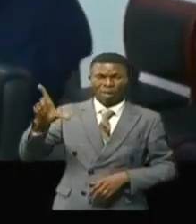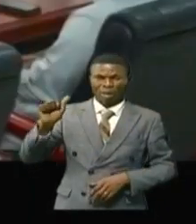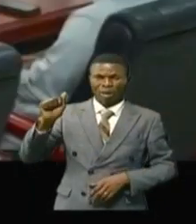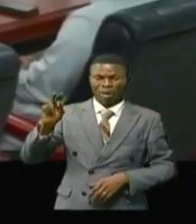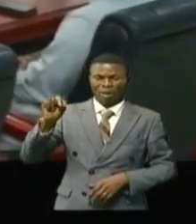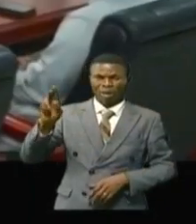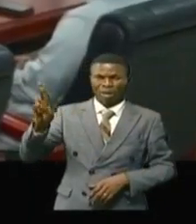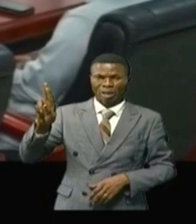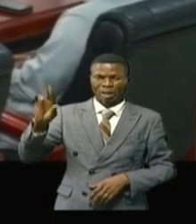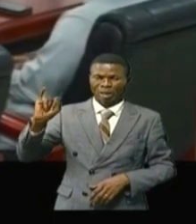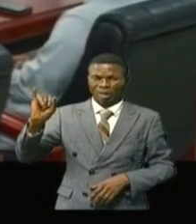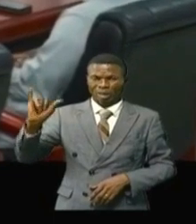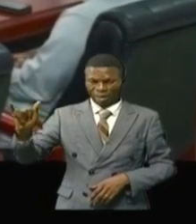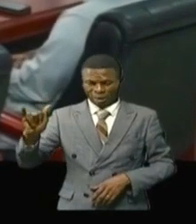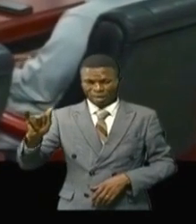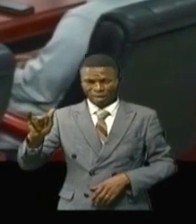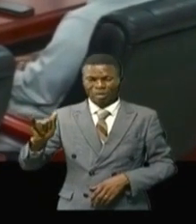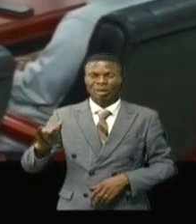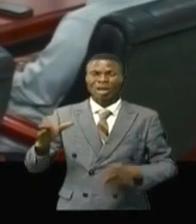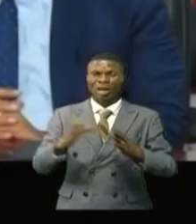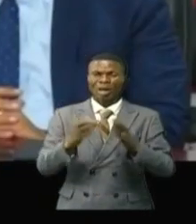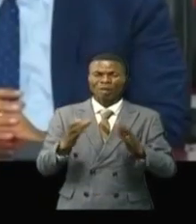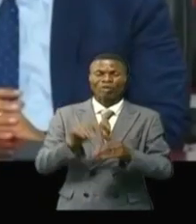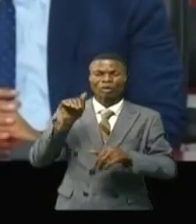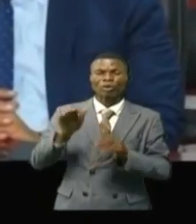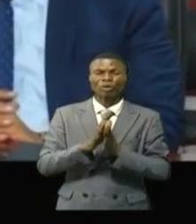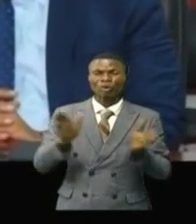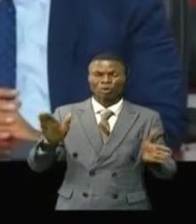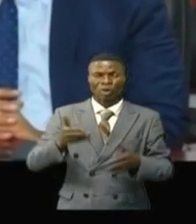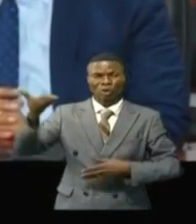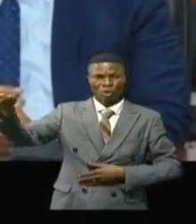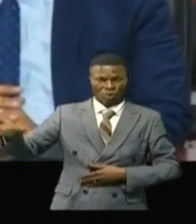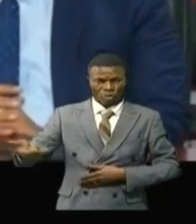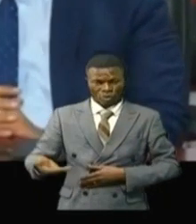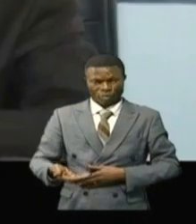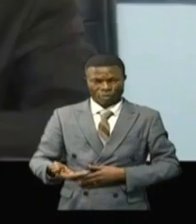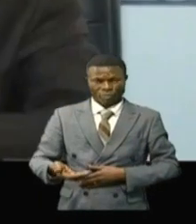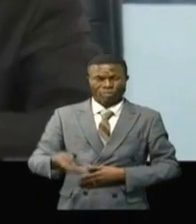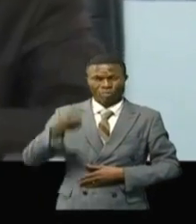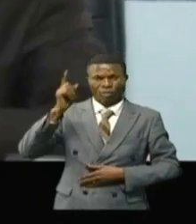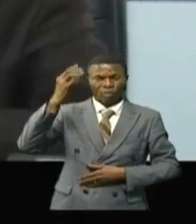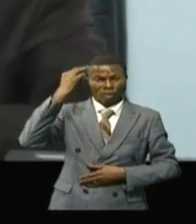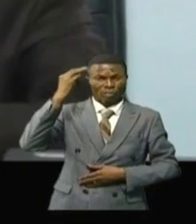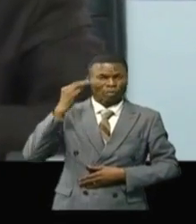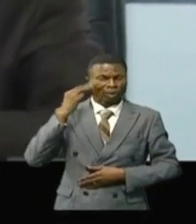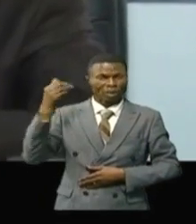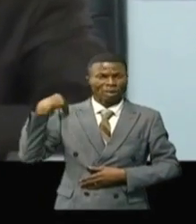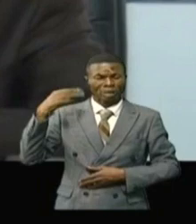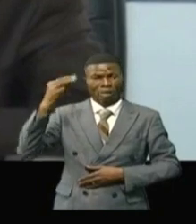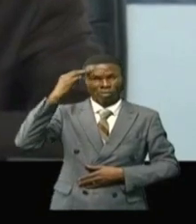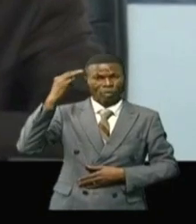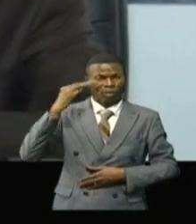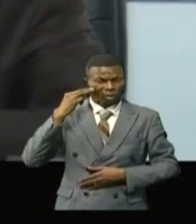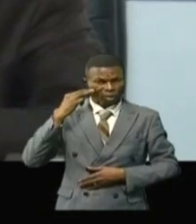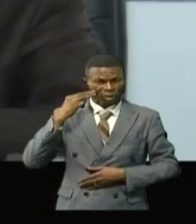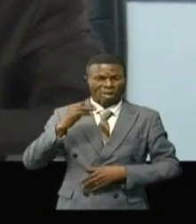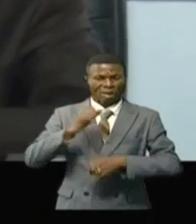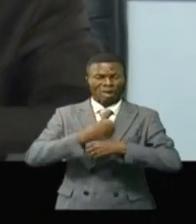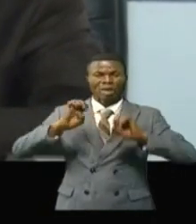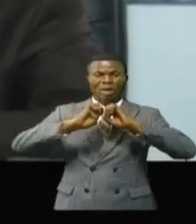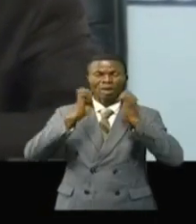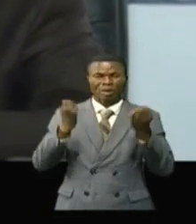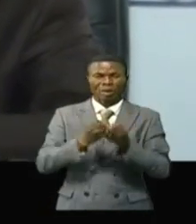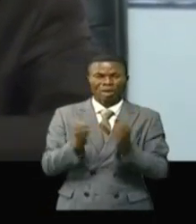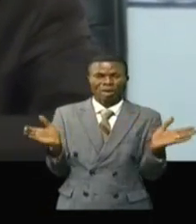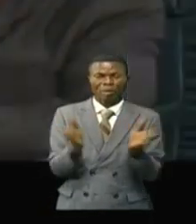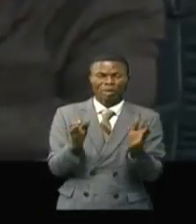du DGA de la RSP, Alain Boussy, a été reçu en audience par le ministre d'État, ministre de l'Entrepreneuriat, Petite